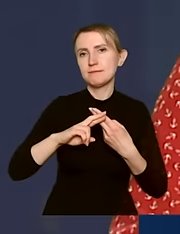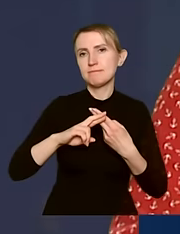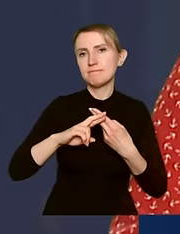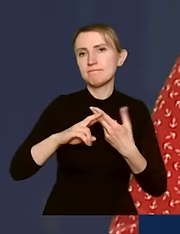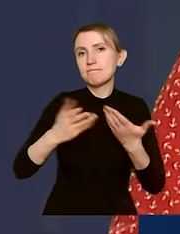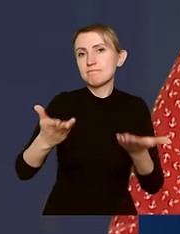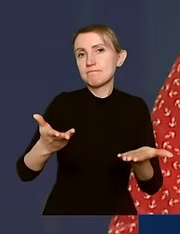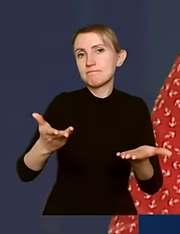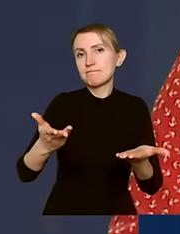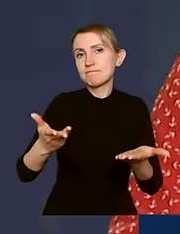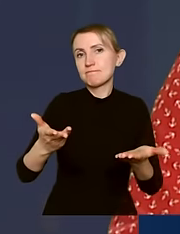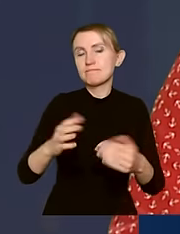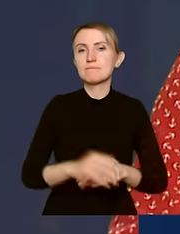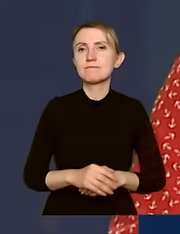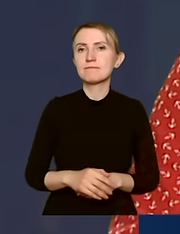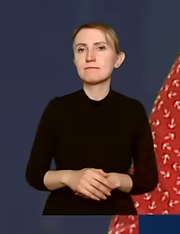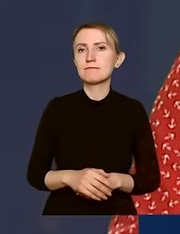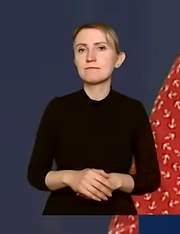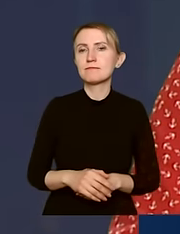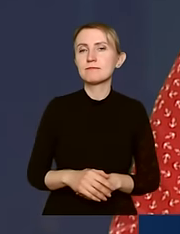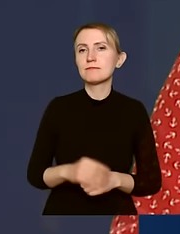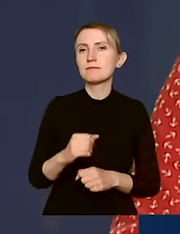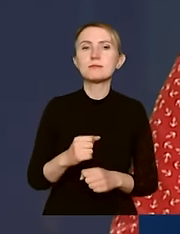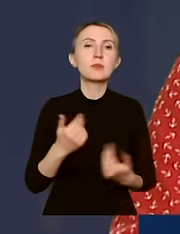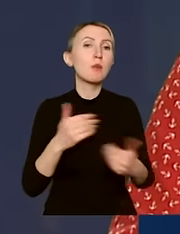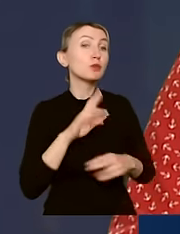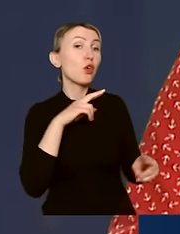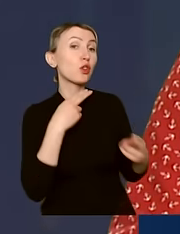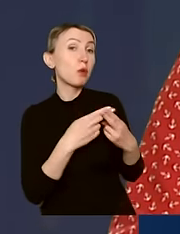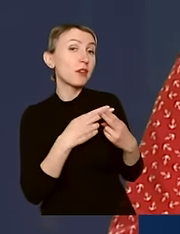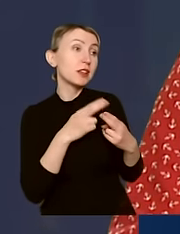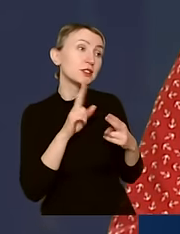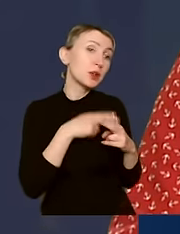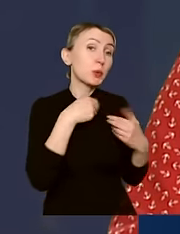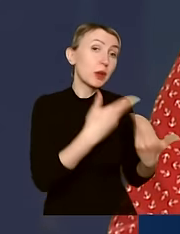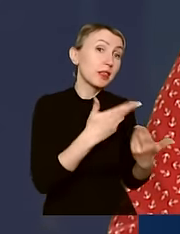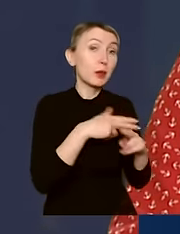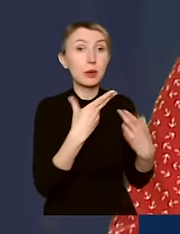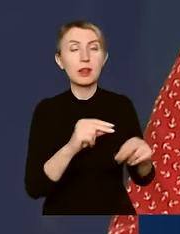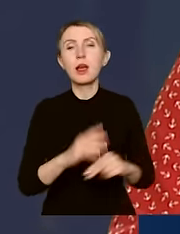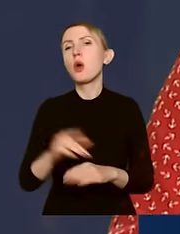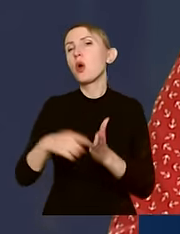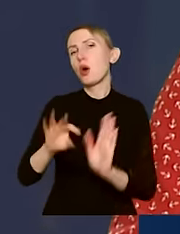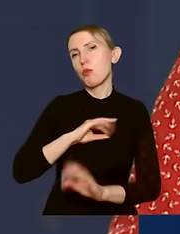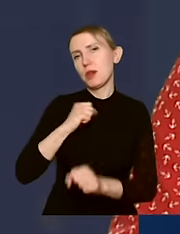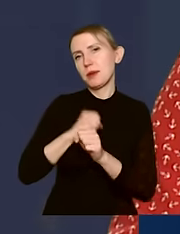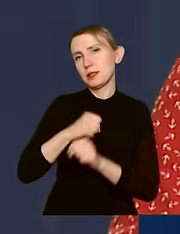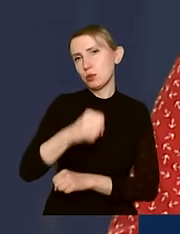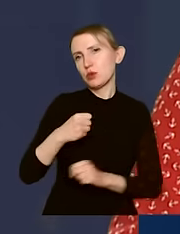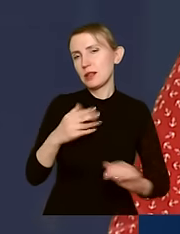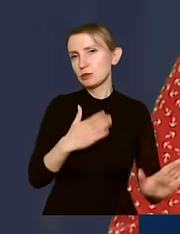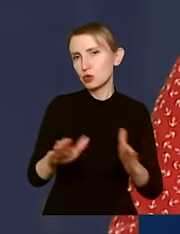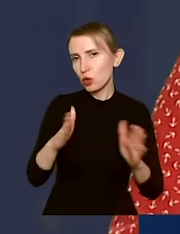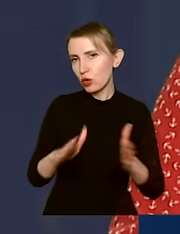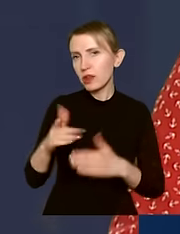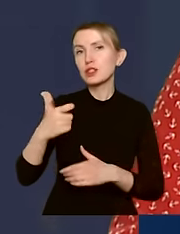w ramach... Może pewne w ramach takiej pracy, odpowiedzi są udzielane, pewne nie. W ramach tej swojej pracy poselskiej przygotowałem na te